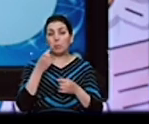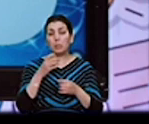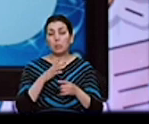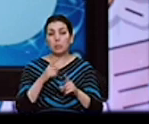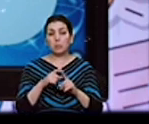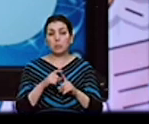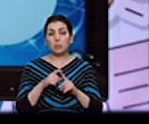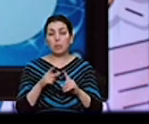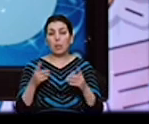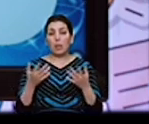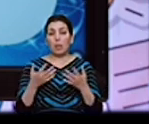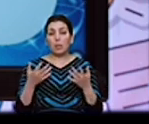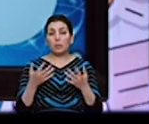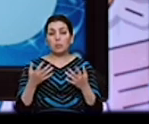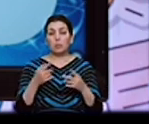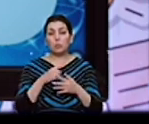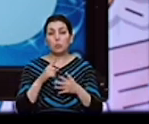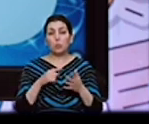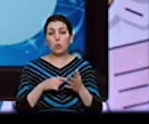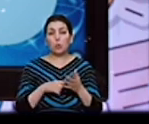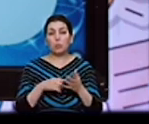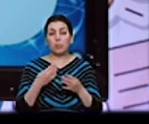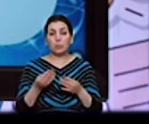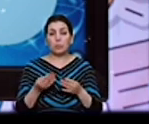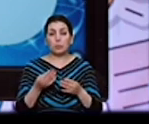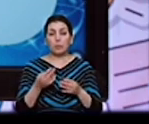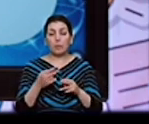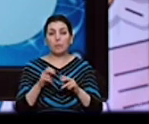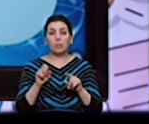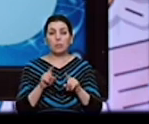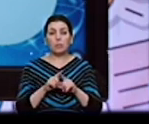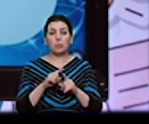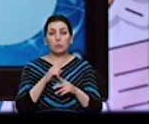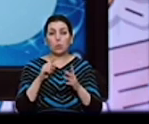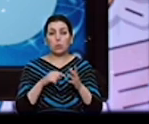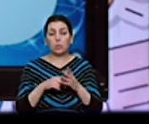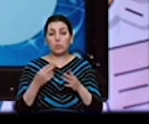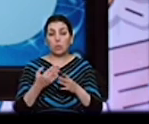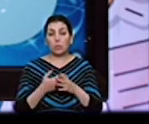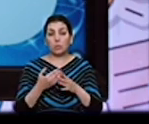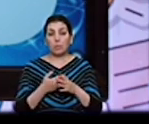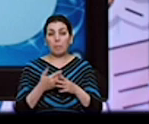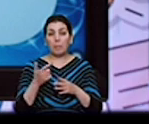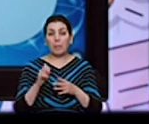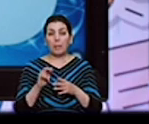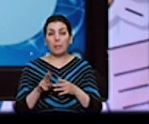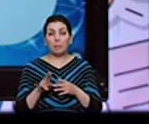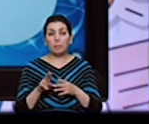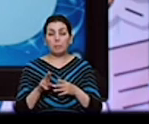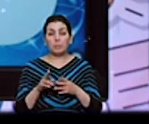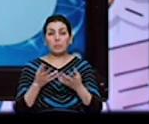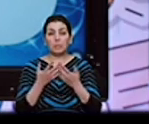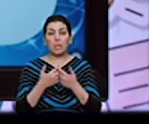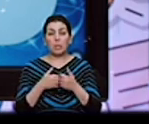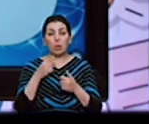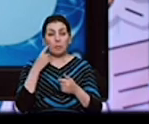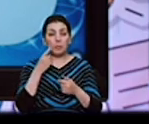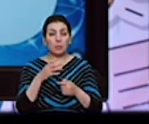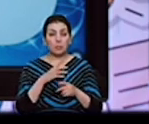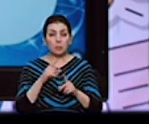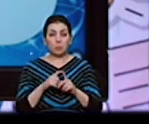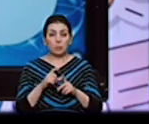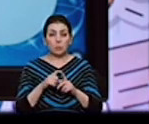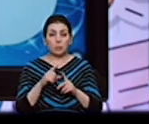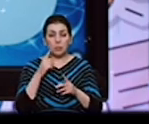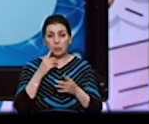bildirgan so'zlarga qanday so'roqlar berishni va mana shu so'roqlar yordamida gapdan sanoqni bildirgan